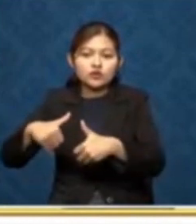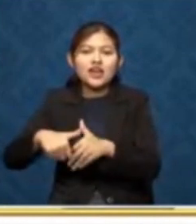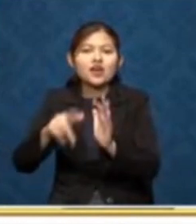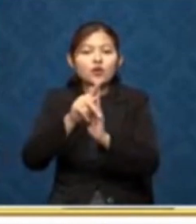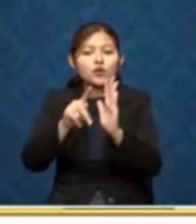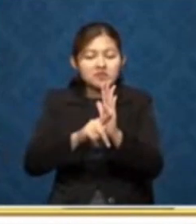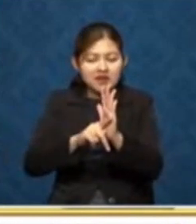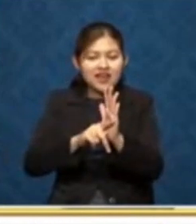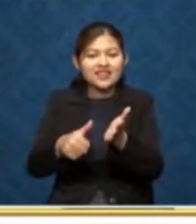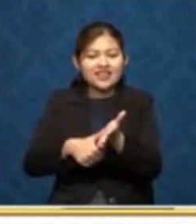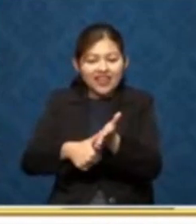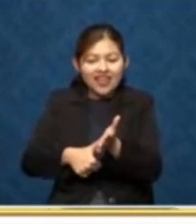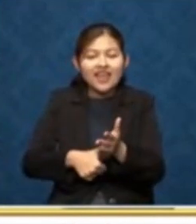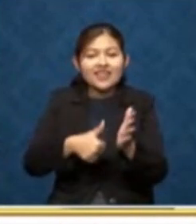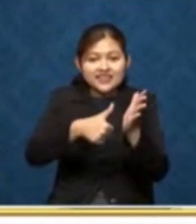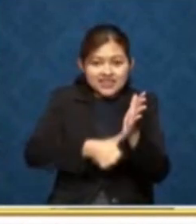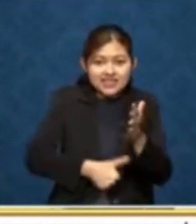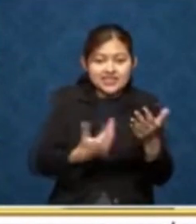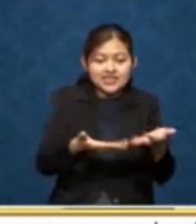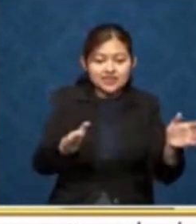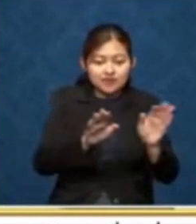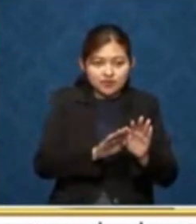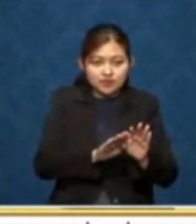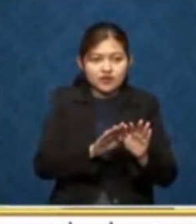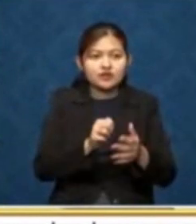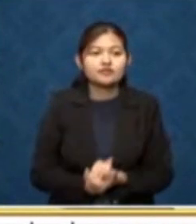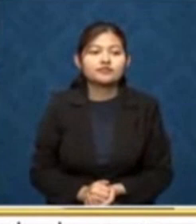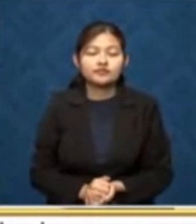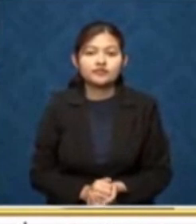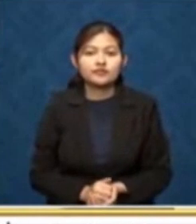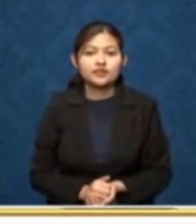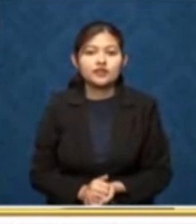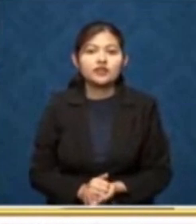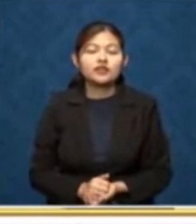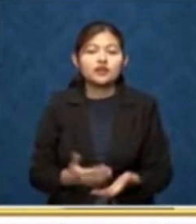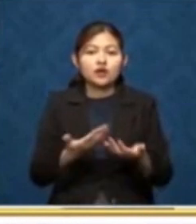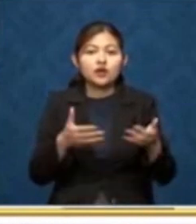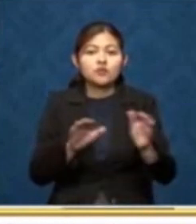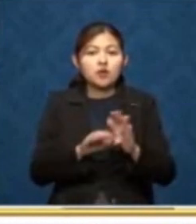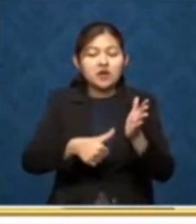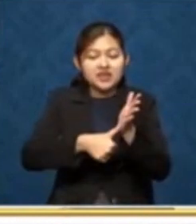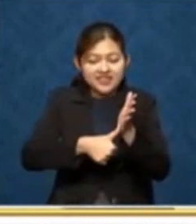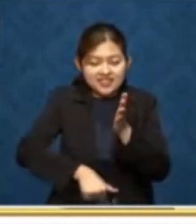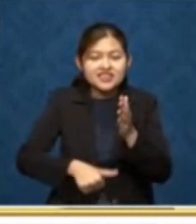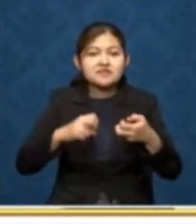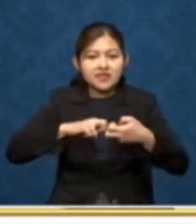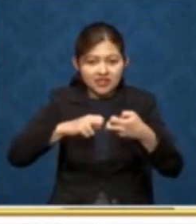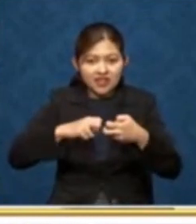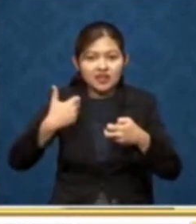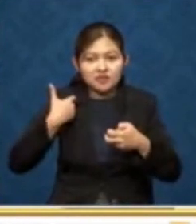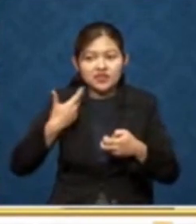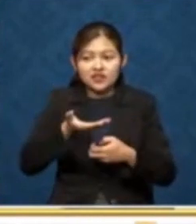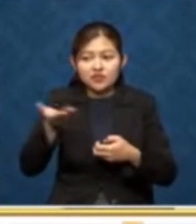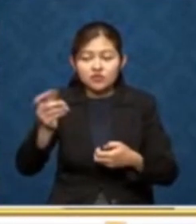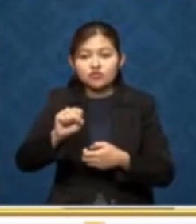ไขปัญหาหนี้สินครัวเรือนอย่างยั่งยืนครับปัญหาหนี้สินครัวเรือนหลายท่านเพื่อนๆสมาชิกหลายท่านได้อภิปรายไปอย่